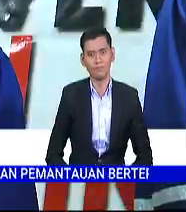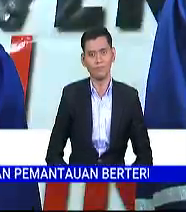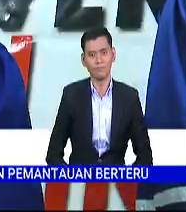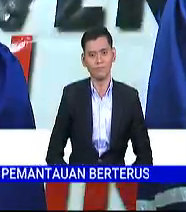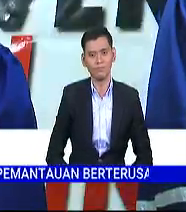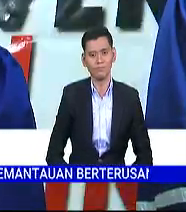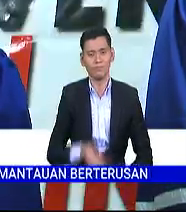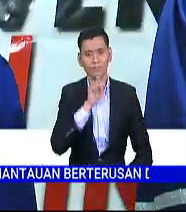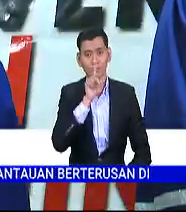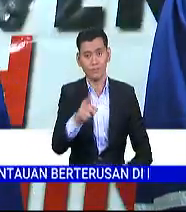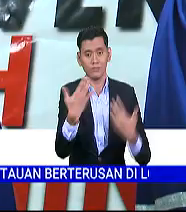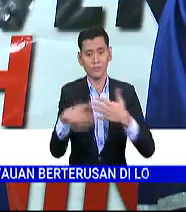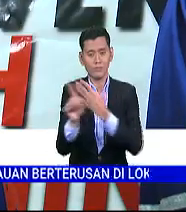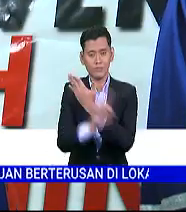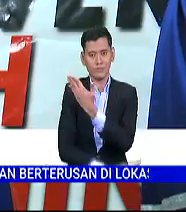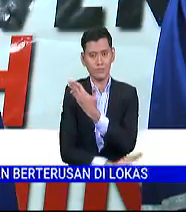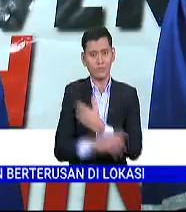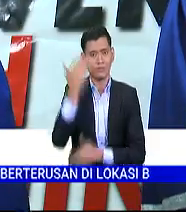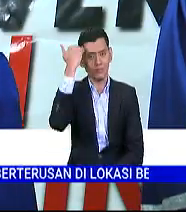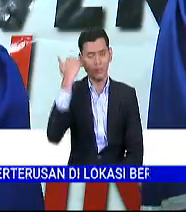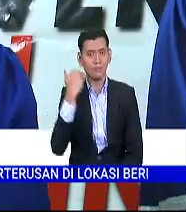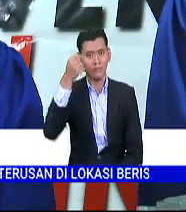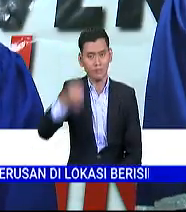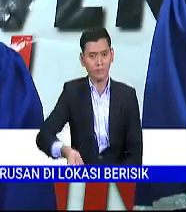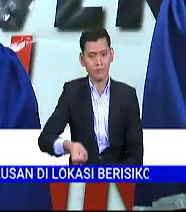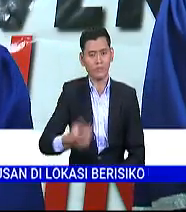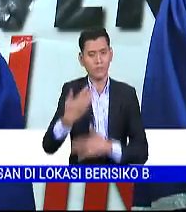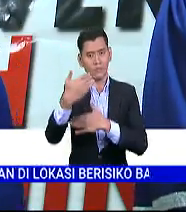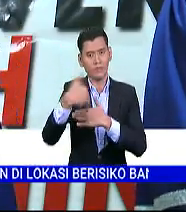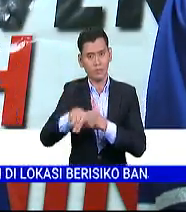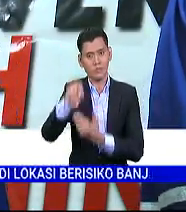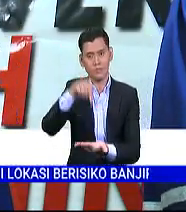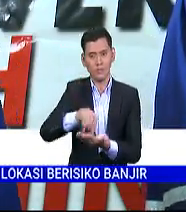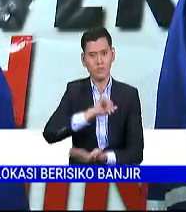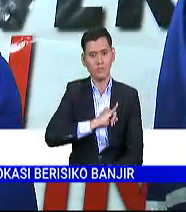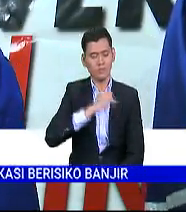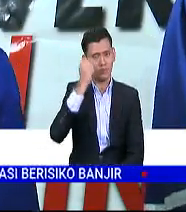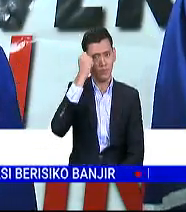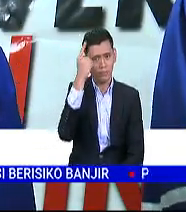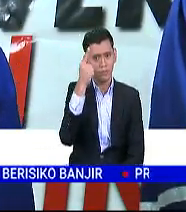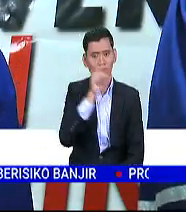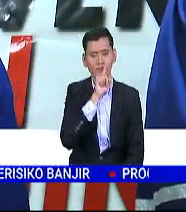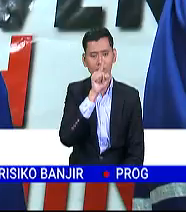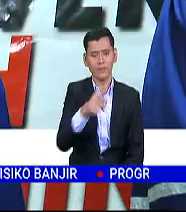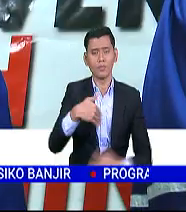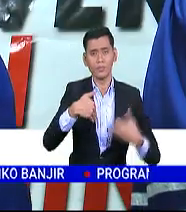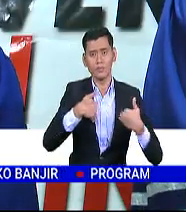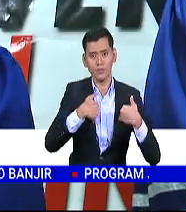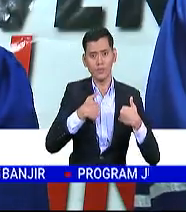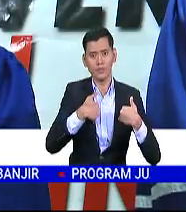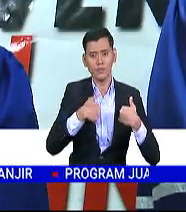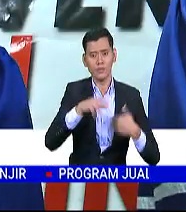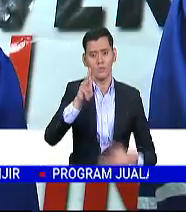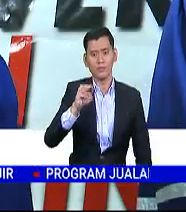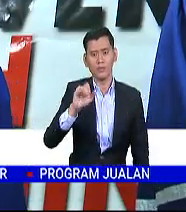Dia dah dihukum kan oleh mahkamah. Selepas ni saya dipahamkan bahawa rangkaian daripada